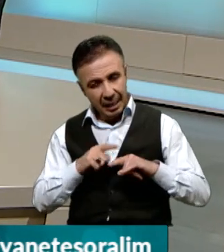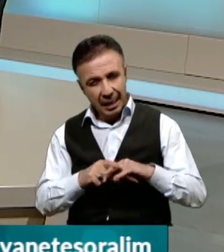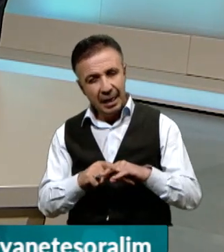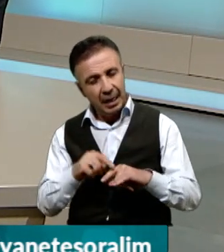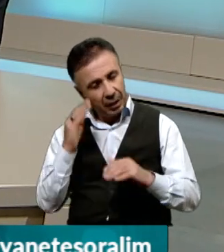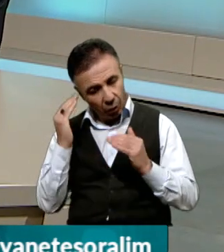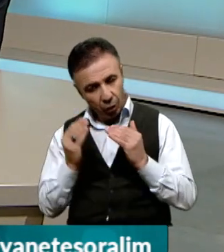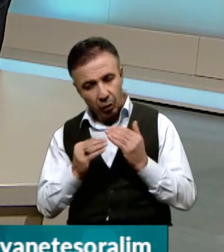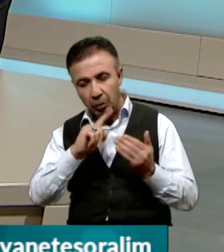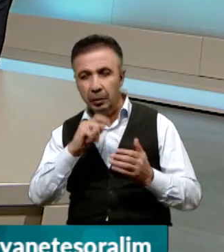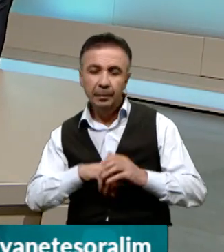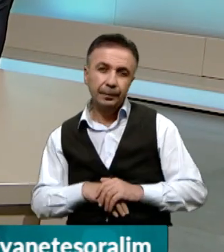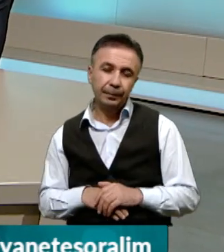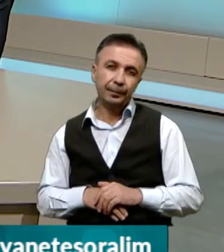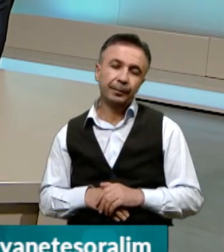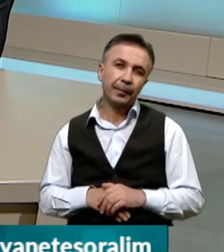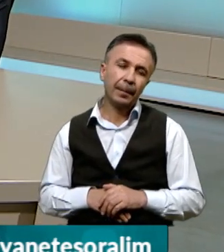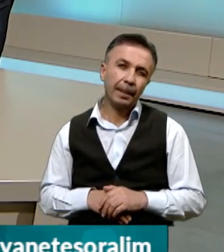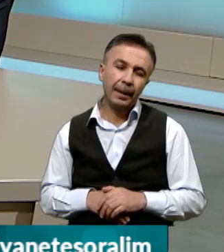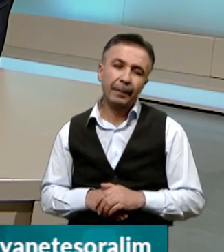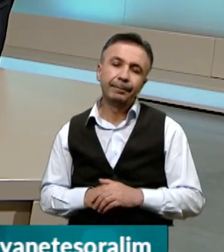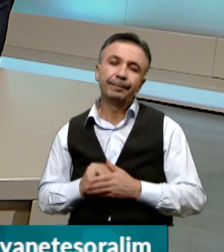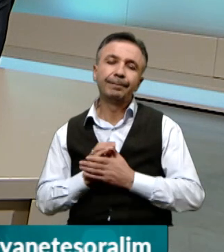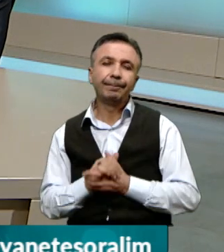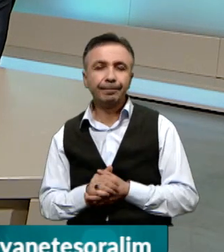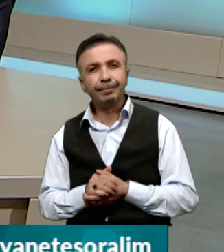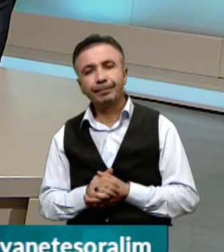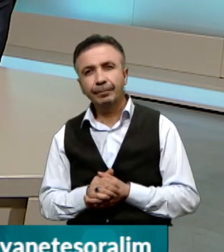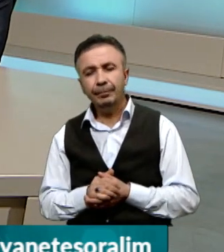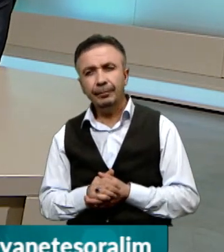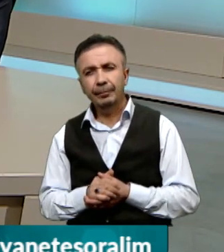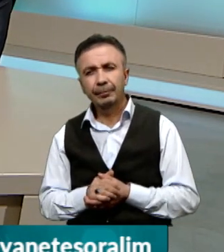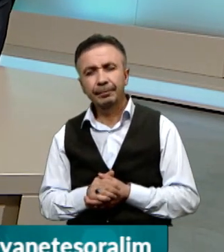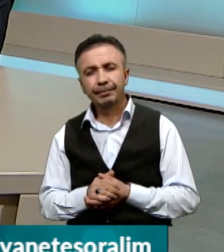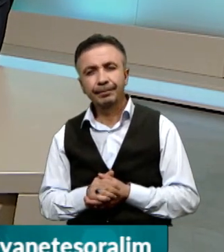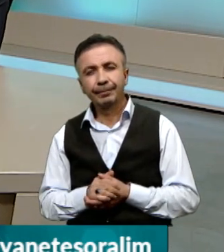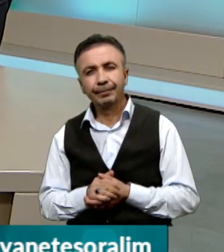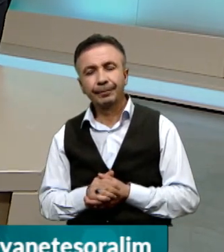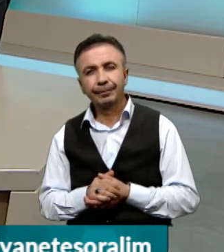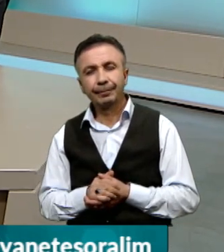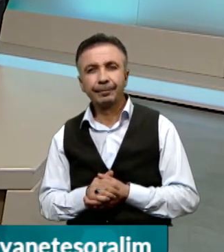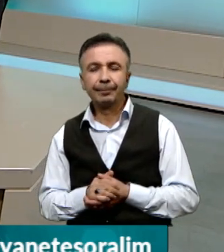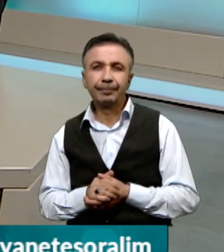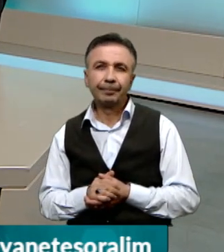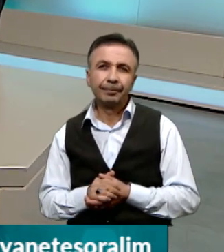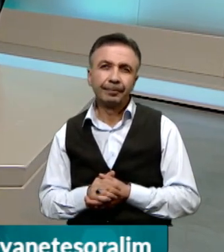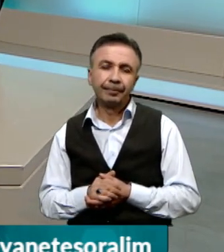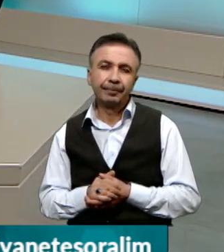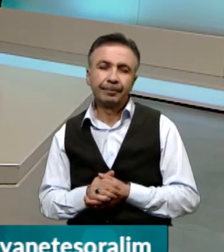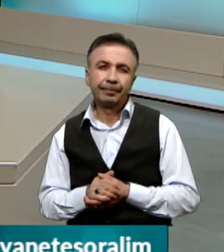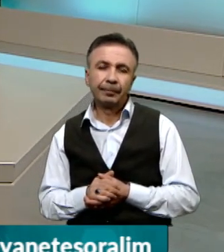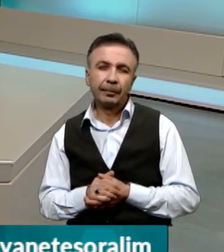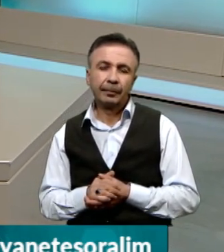taşıyor mu diye bir endişe var. Devletimize belki güven var ama bu anlamda tüketici evet bunda helal gıda sertifikası var deyip